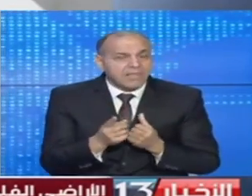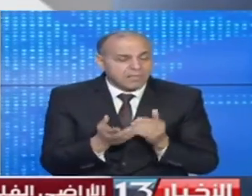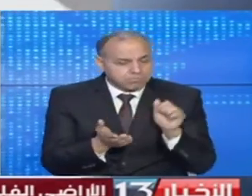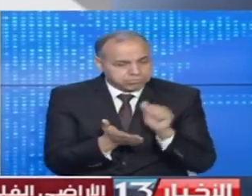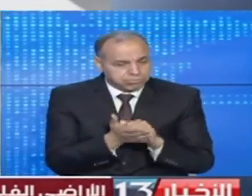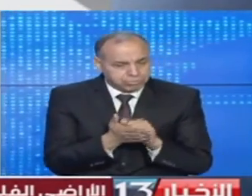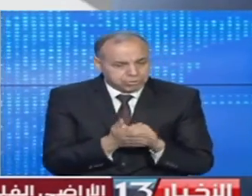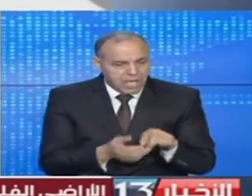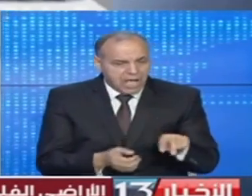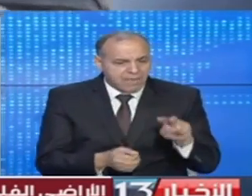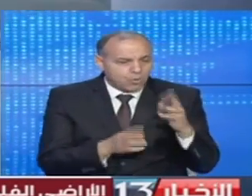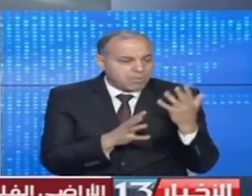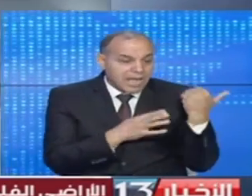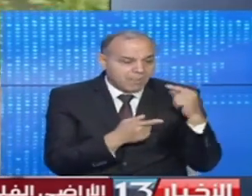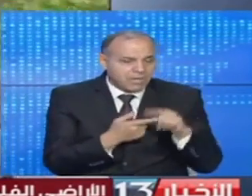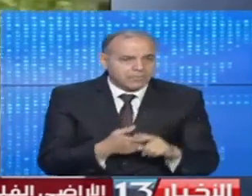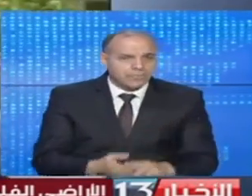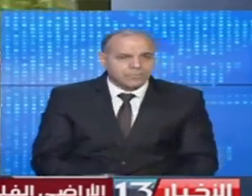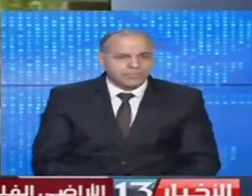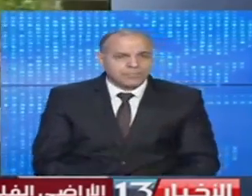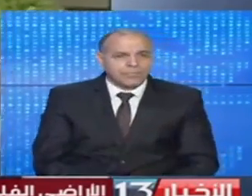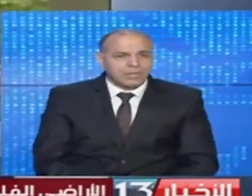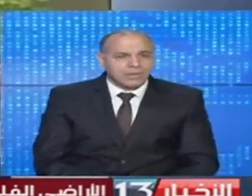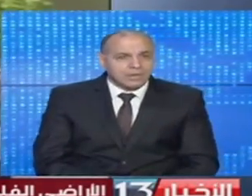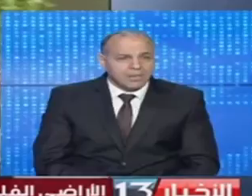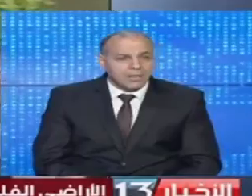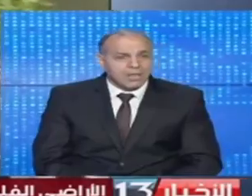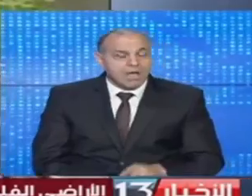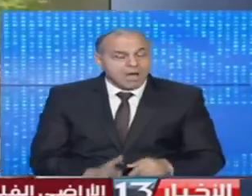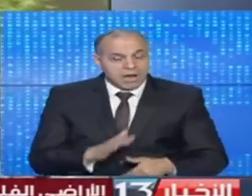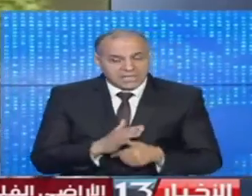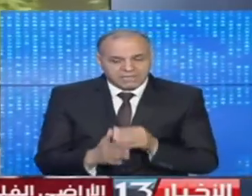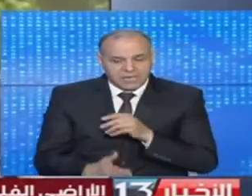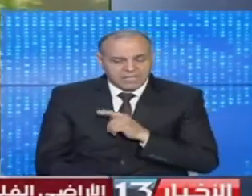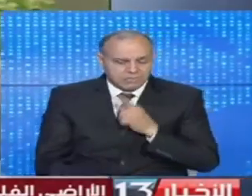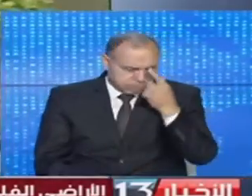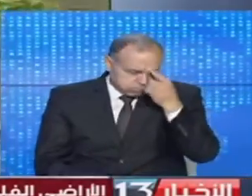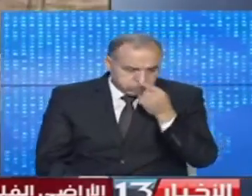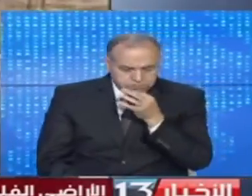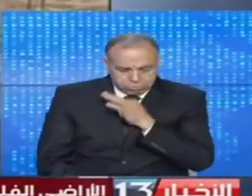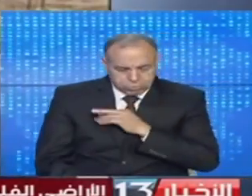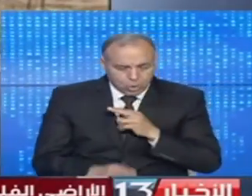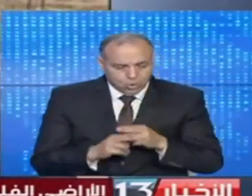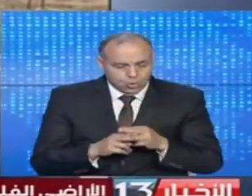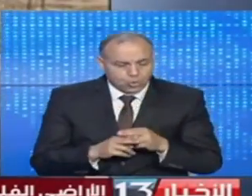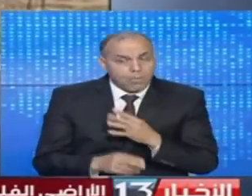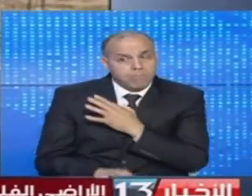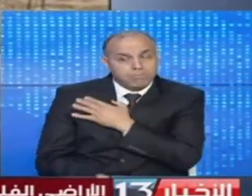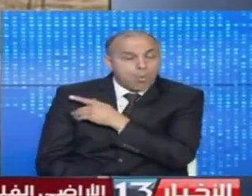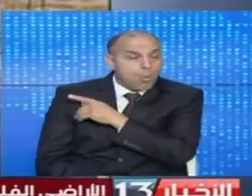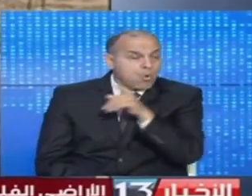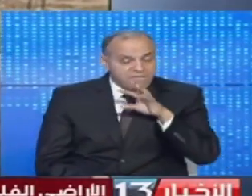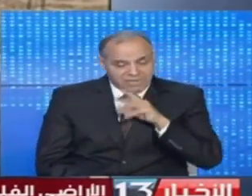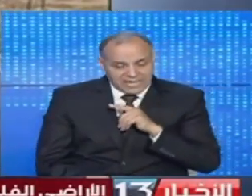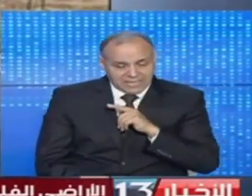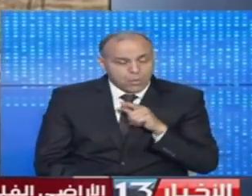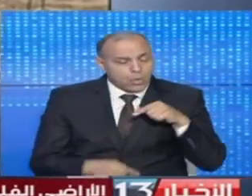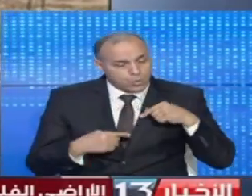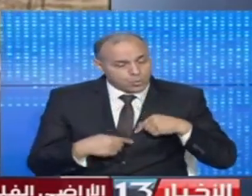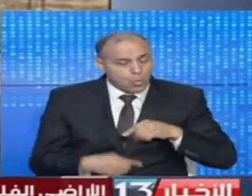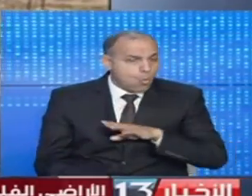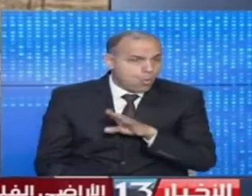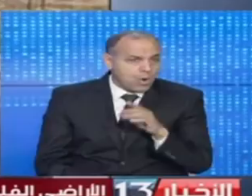عام ثمانيه والفين وقد مع الرئيس الفلسطيني محمود عباس باسمه وباسم القياده الفلسطينيه والحكومه